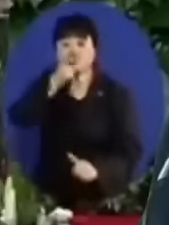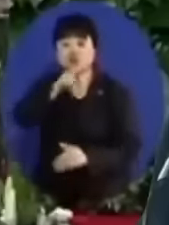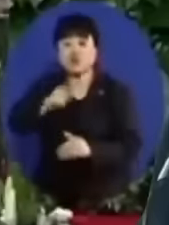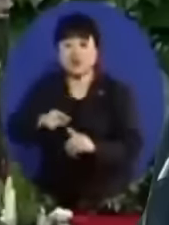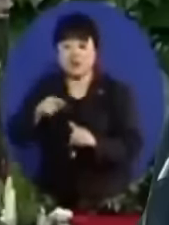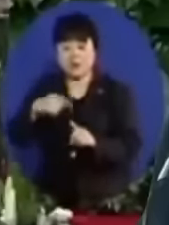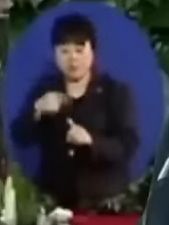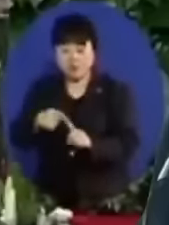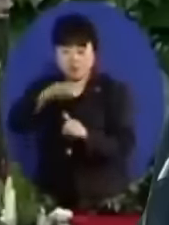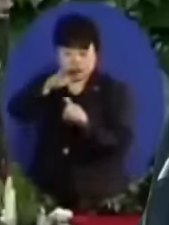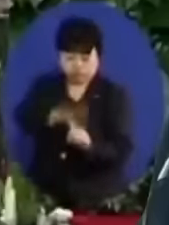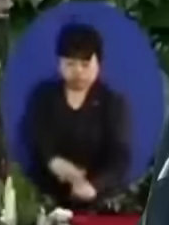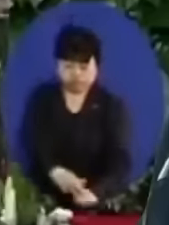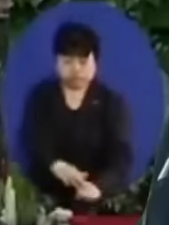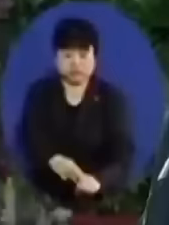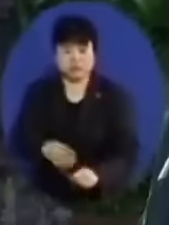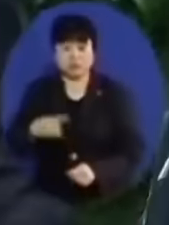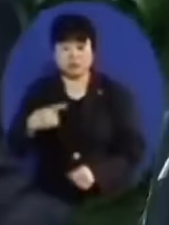깔아뭉개겠습니다.